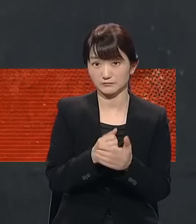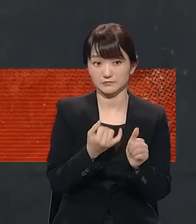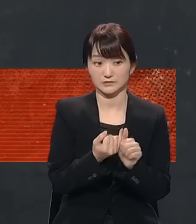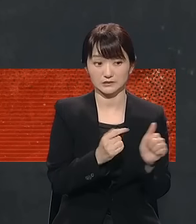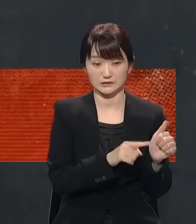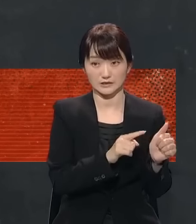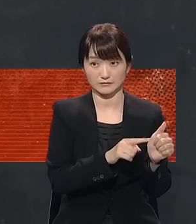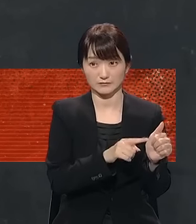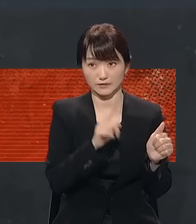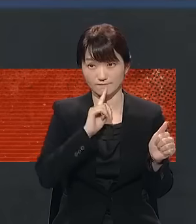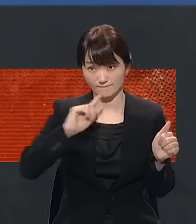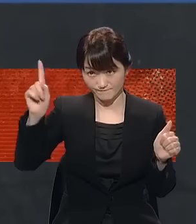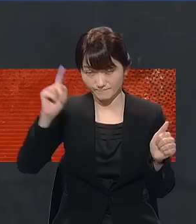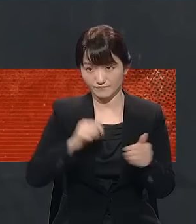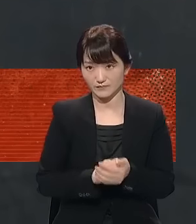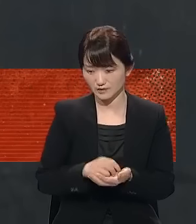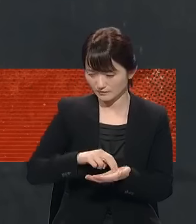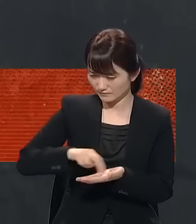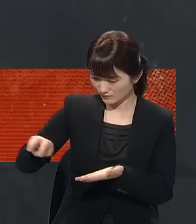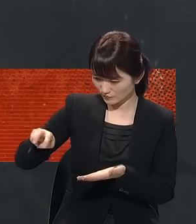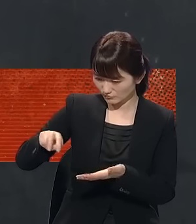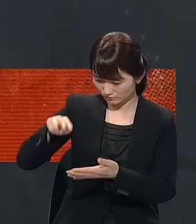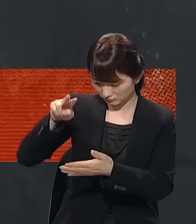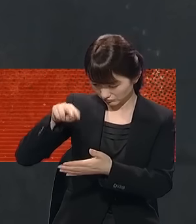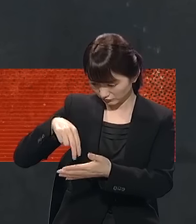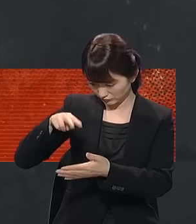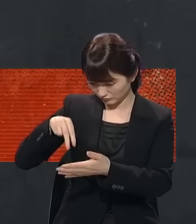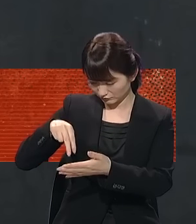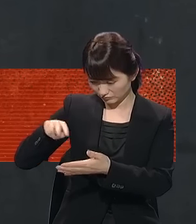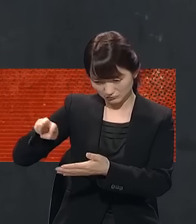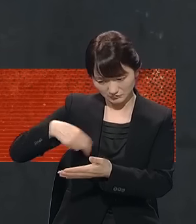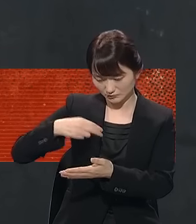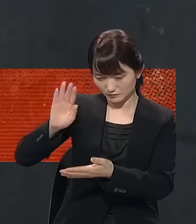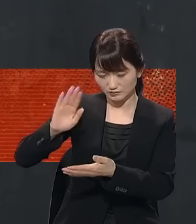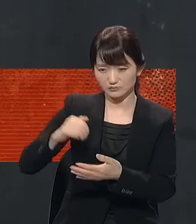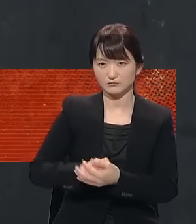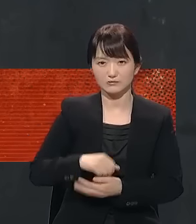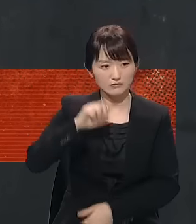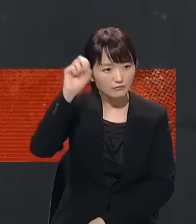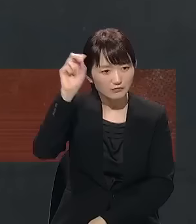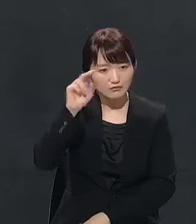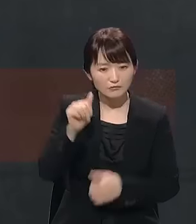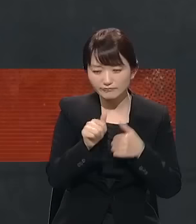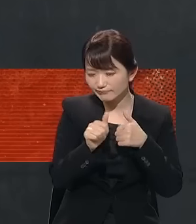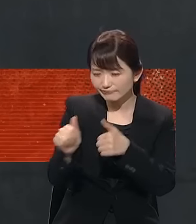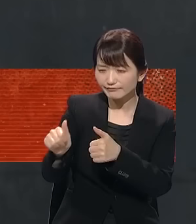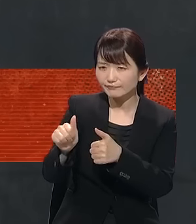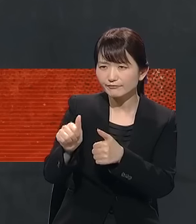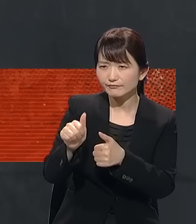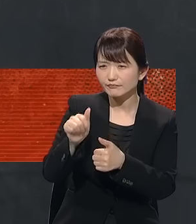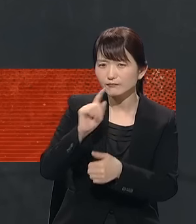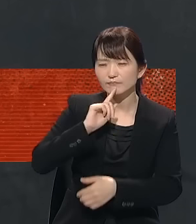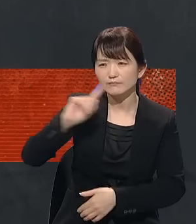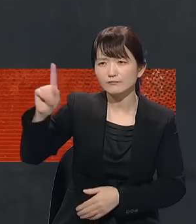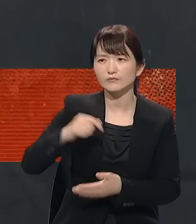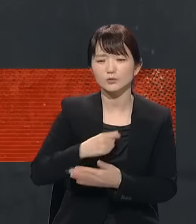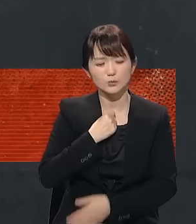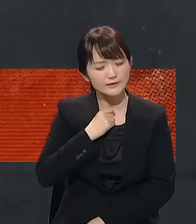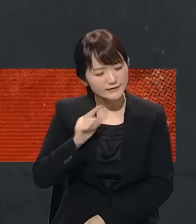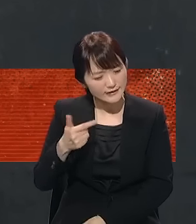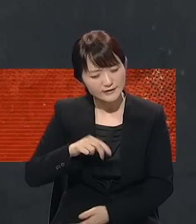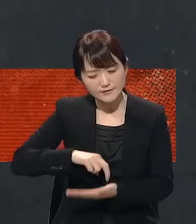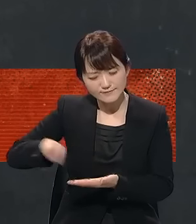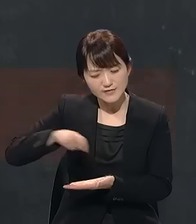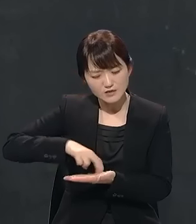지금 보시는 저 문자에 대해서 읽고 싶기만 하더니네 갑자기 스토킹으로 고소를 했다 예 원치 않은데 나한테 이런